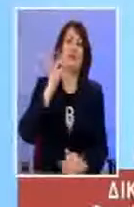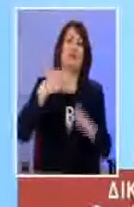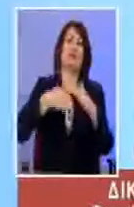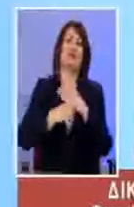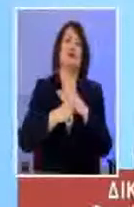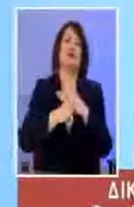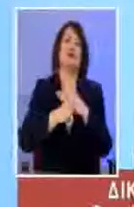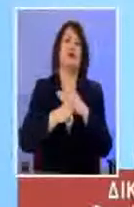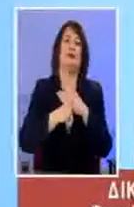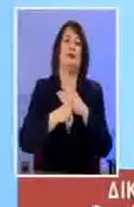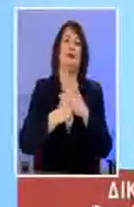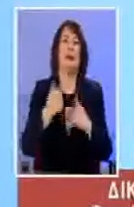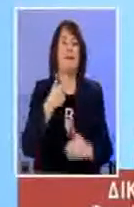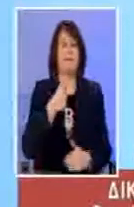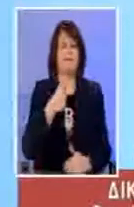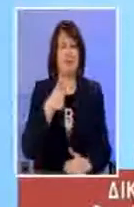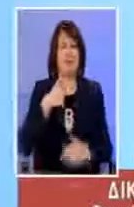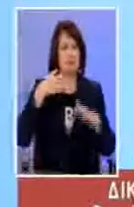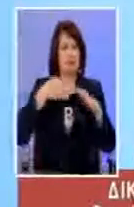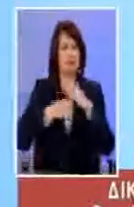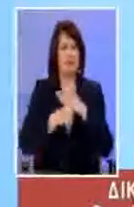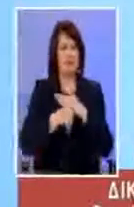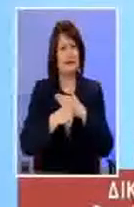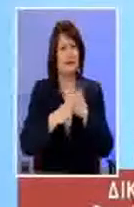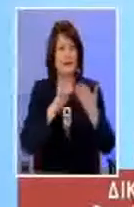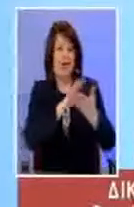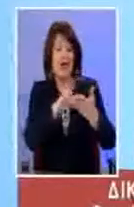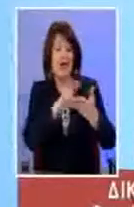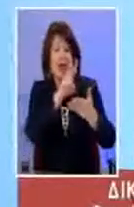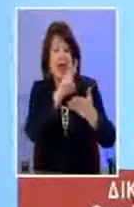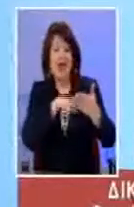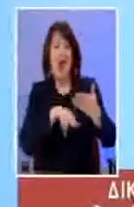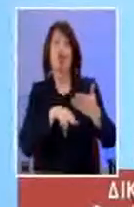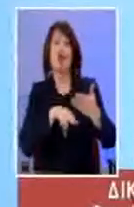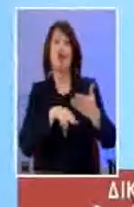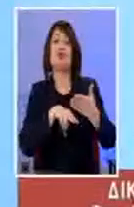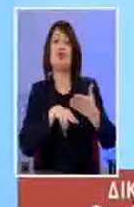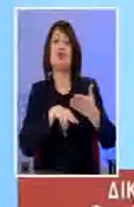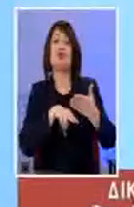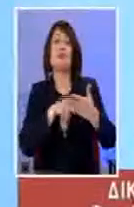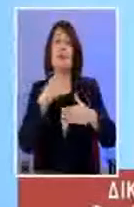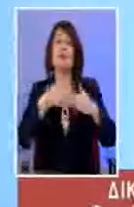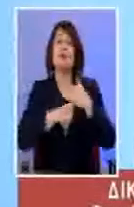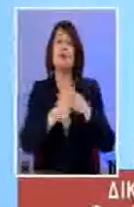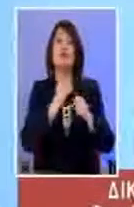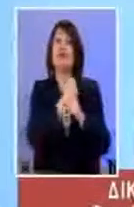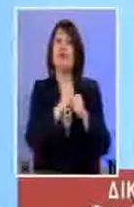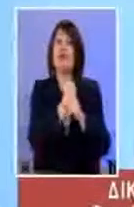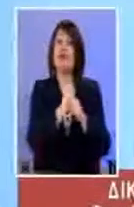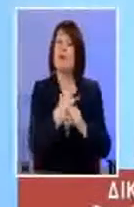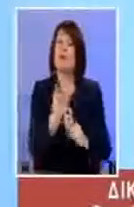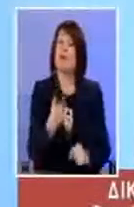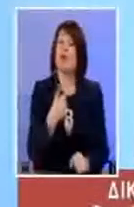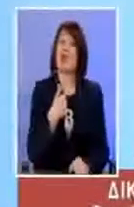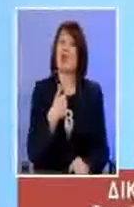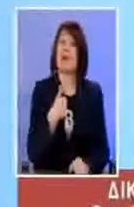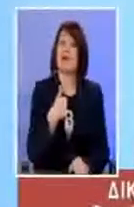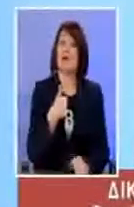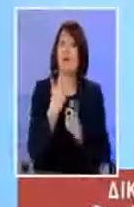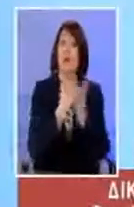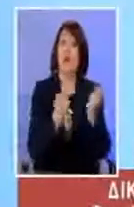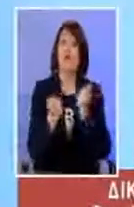προσβασιμότητας. Για μας είναι προσβασιμότητα στην ανάγνωση. Προσβασιμότητα στα φάρμακα, που βάσει κάποιες